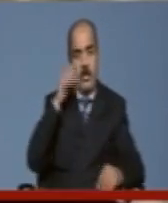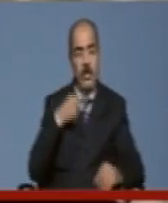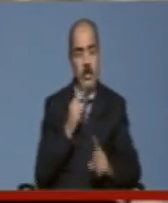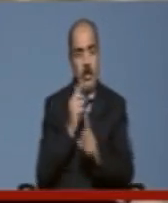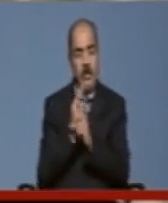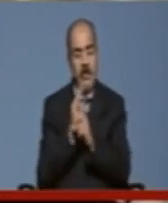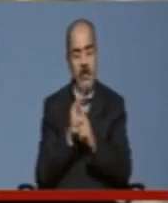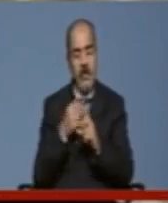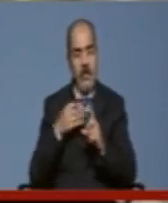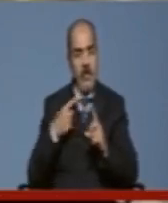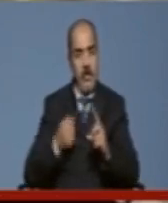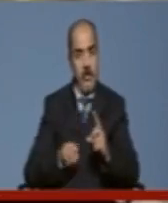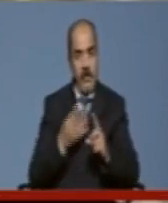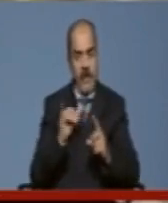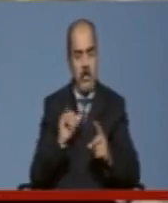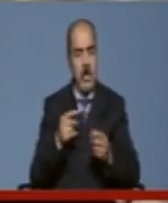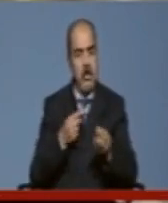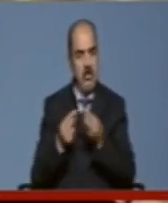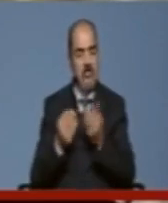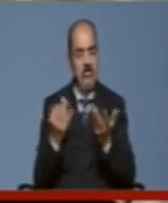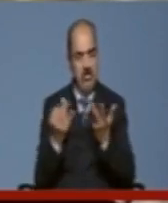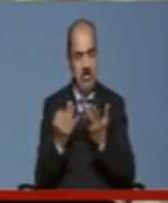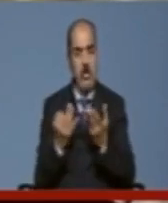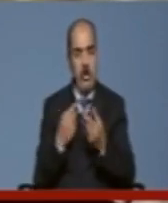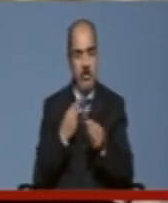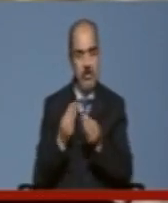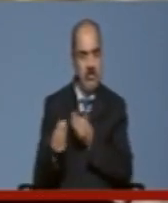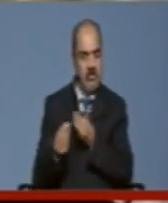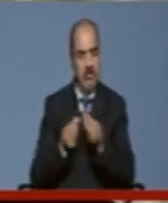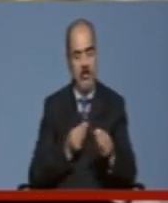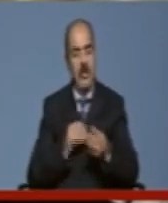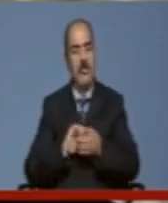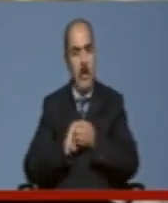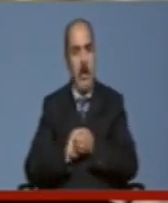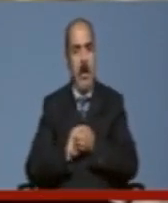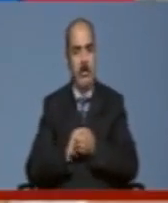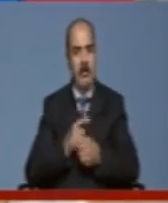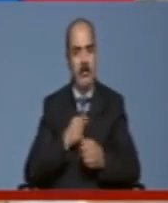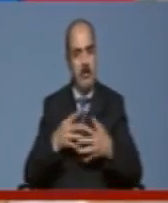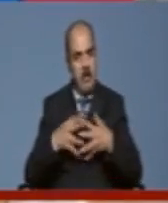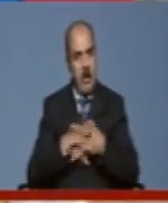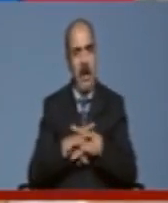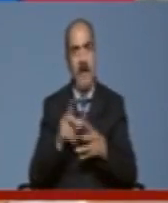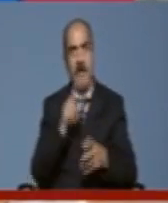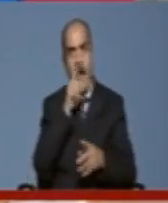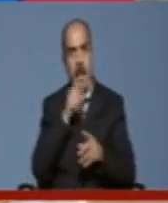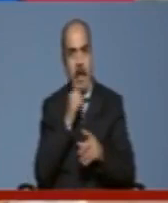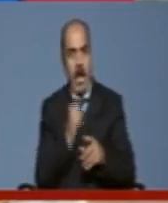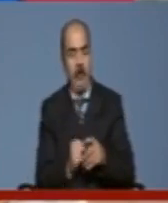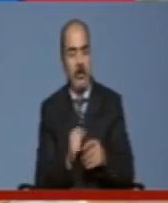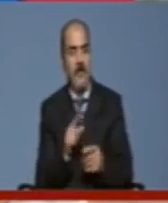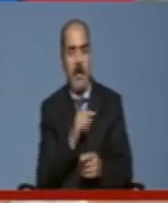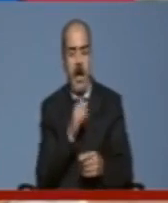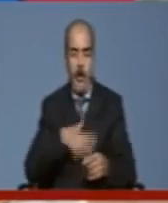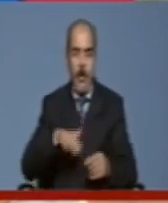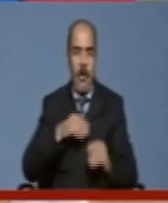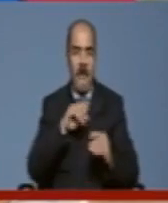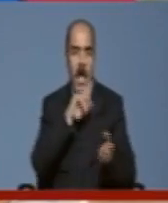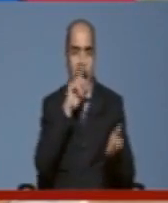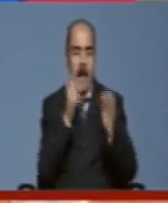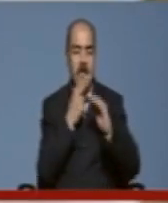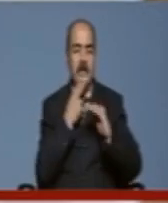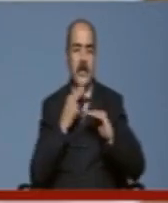النهج سيادة الرئيس. نحن نريد أن نعمل مع كل الشركاء من ذوي الإرادة الطيبة في المنطقة وفي العالم. نريد